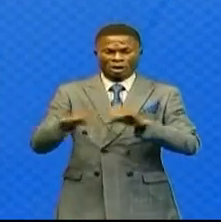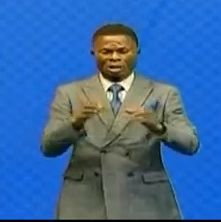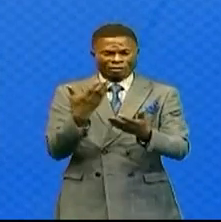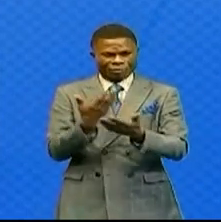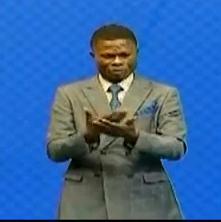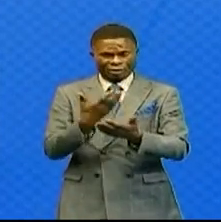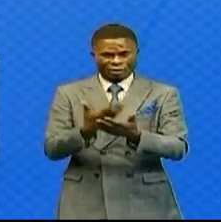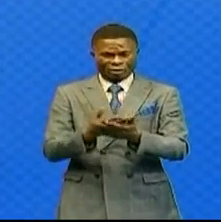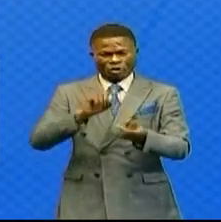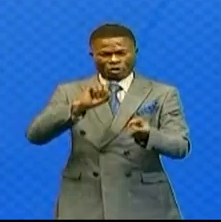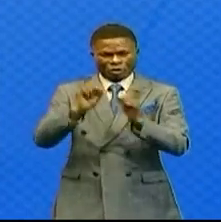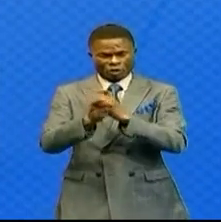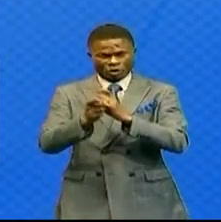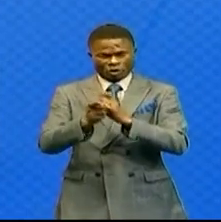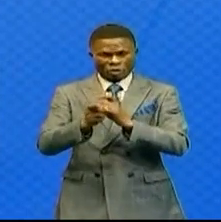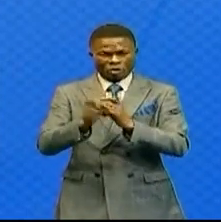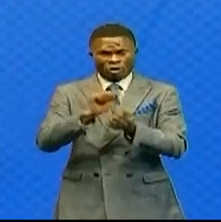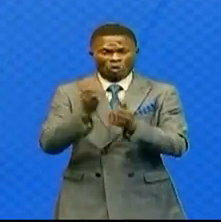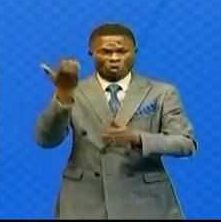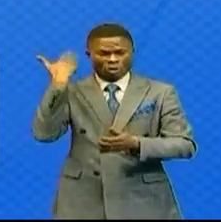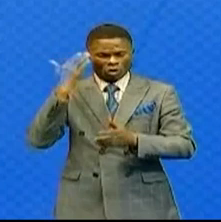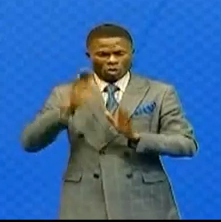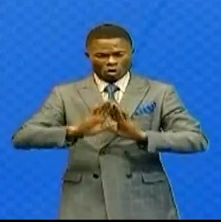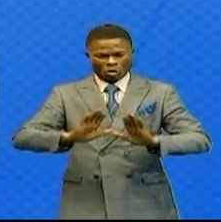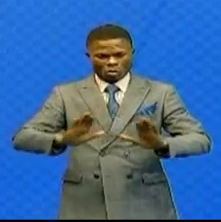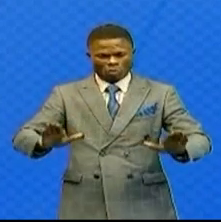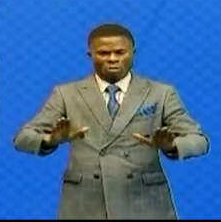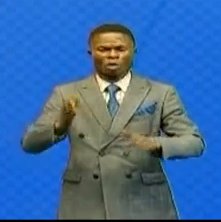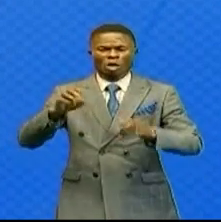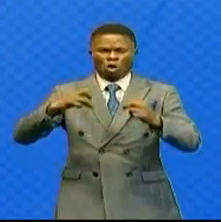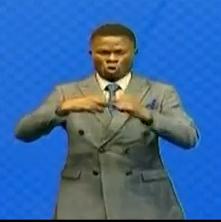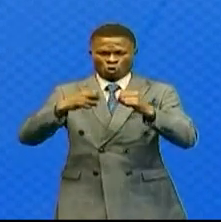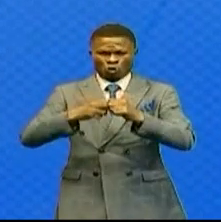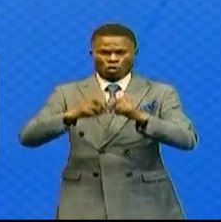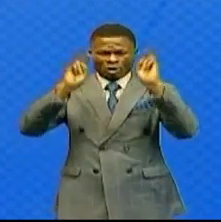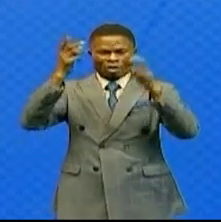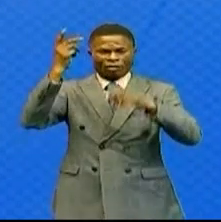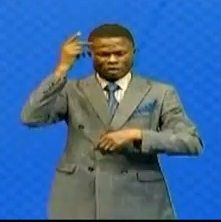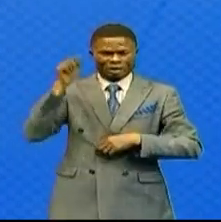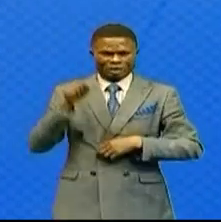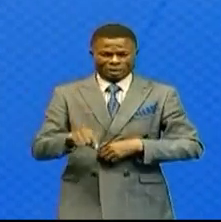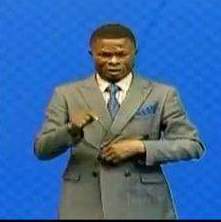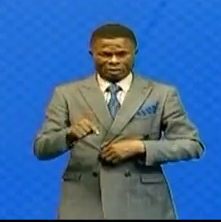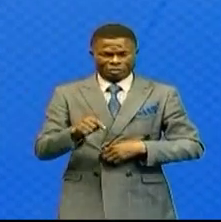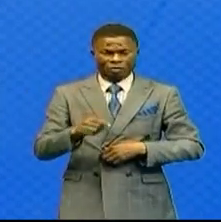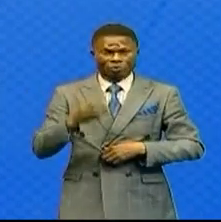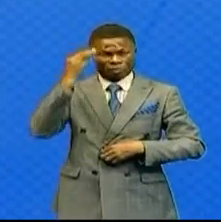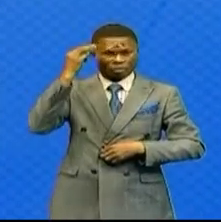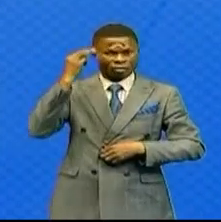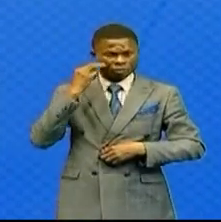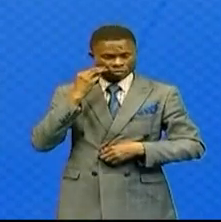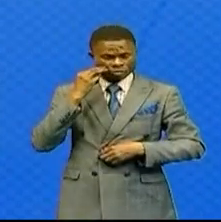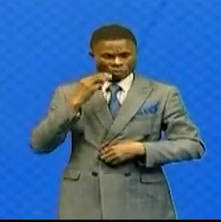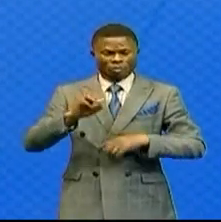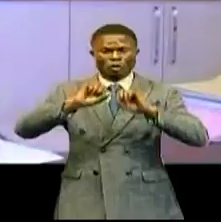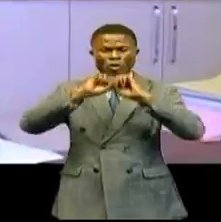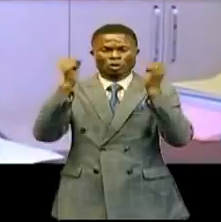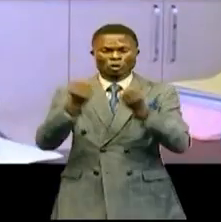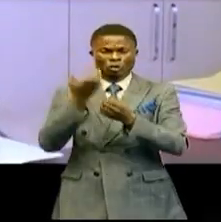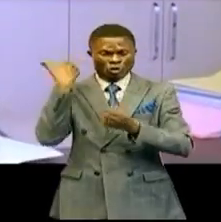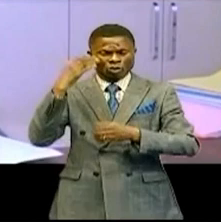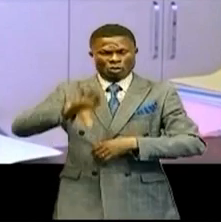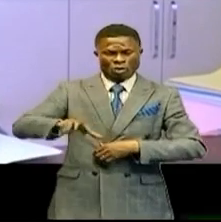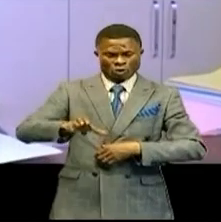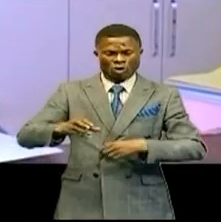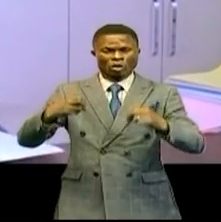pour l'amélioration de la desserte en eau et en électricité dans la ville de Kinshasa. Le ministre des Ressources hydrauliques et